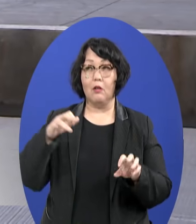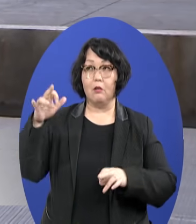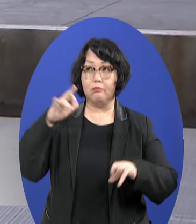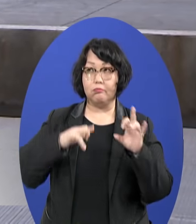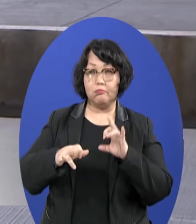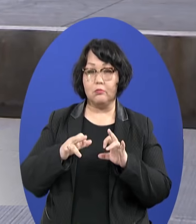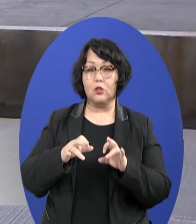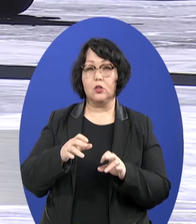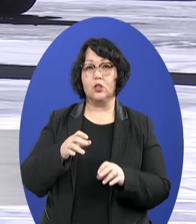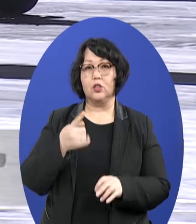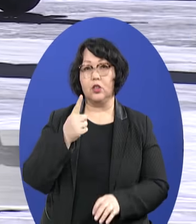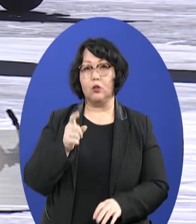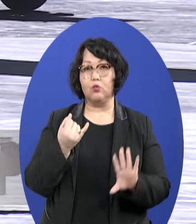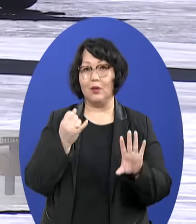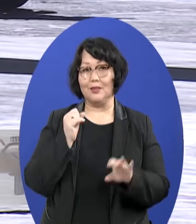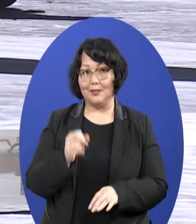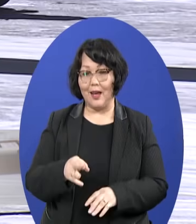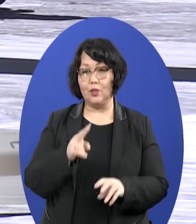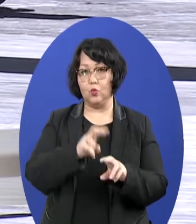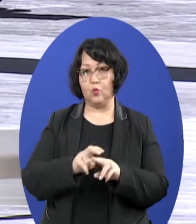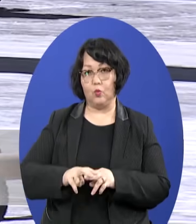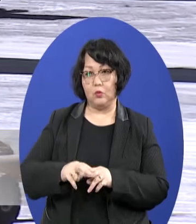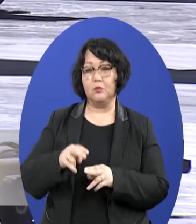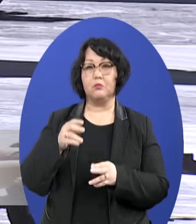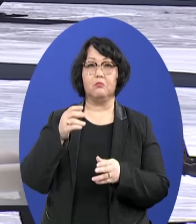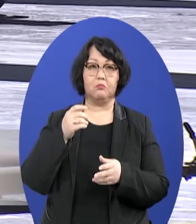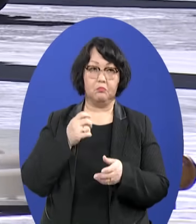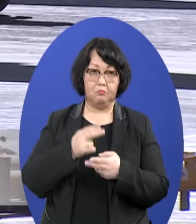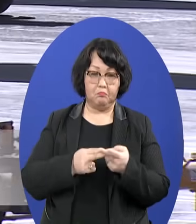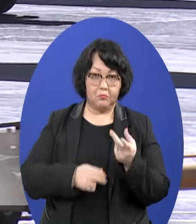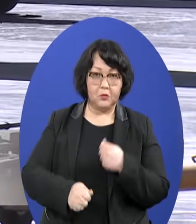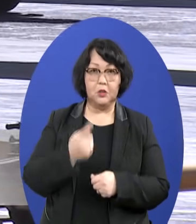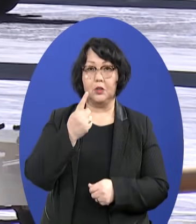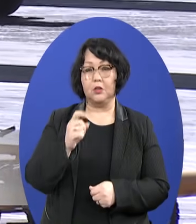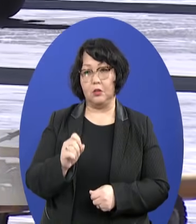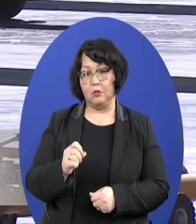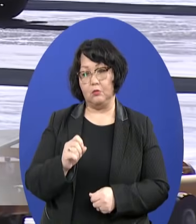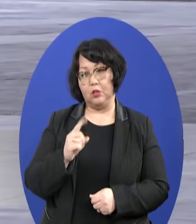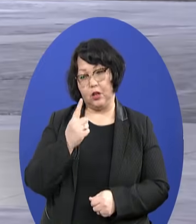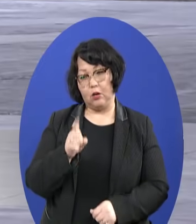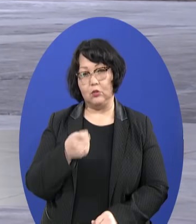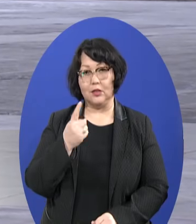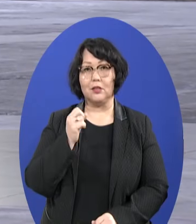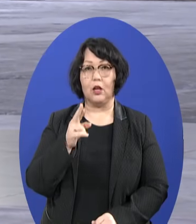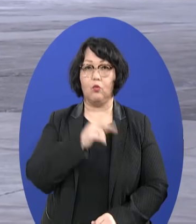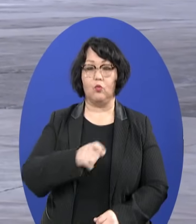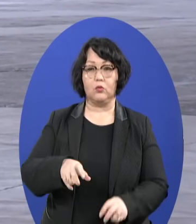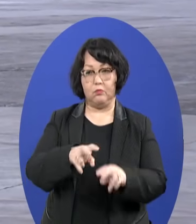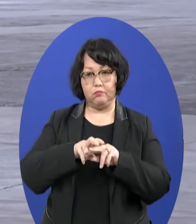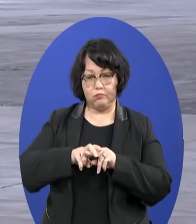салбарт зэрчигч тээврийн 1.6 сая суудал зах зээлд нийлүүлснээс 1.1 сая зэрчигч тээврилсэн байна.